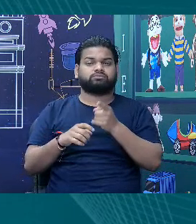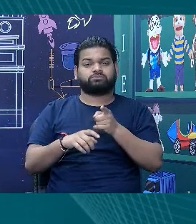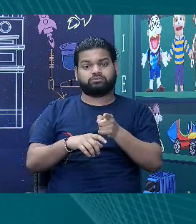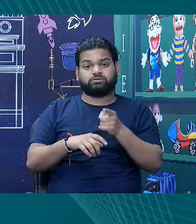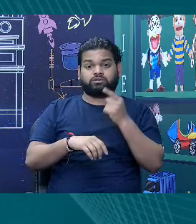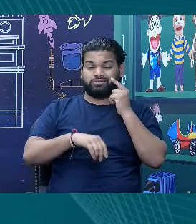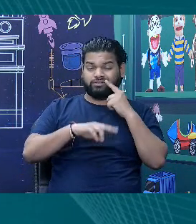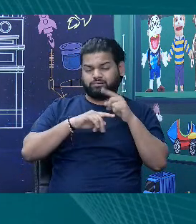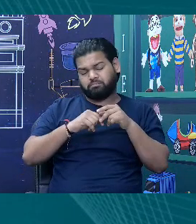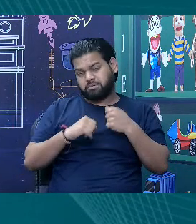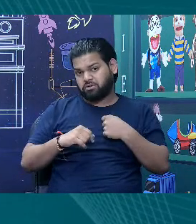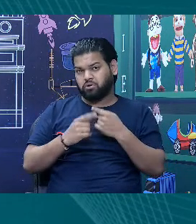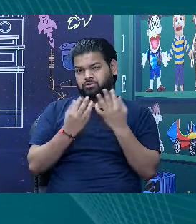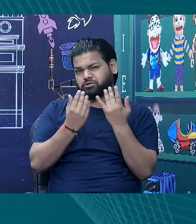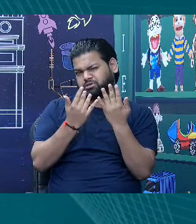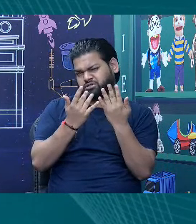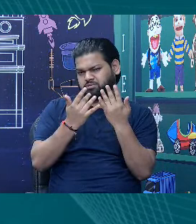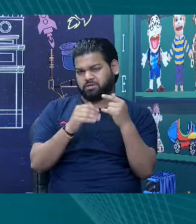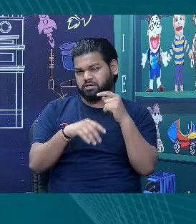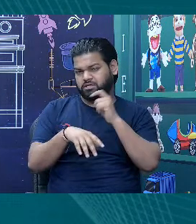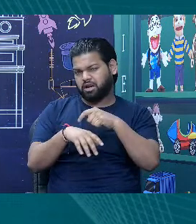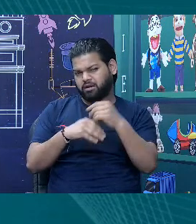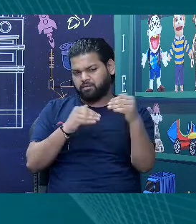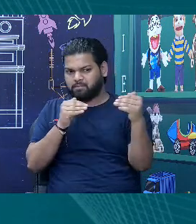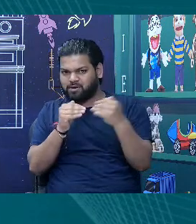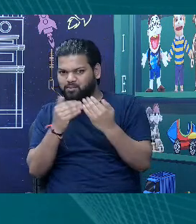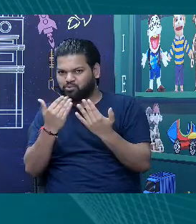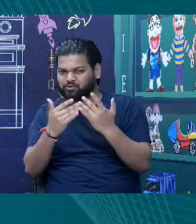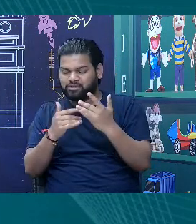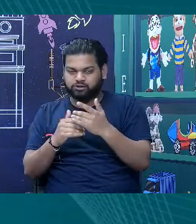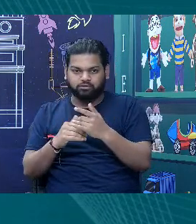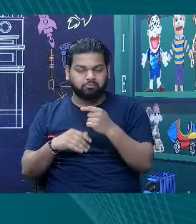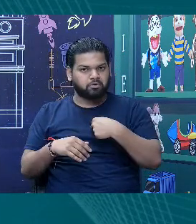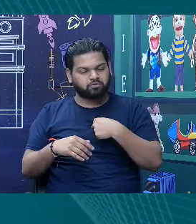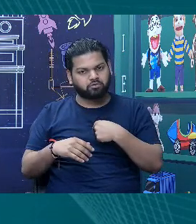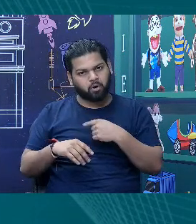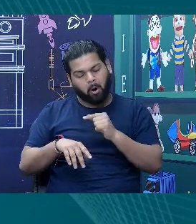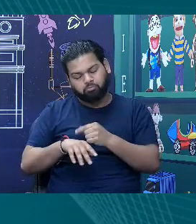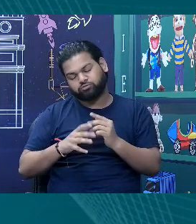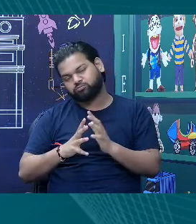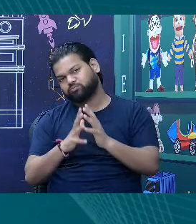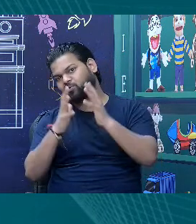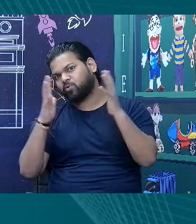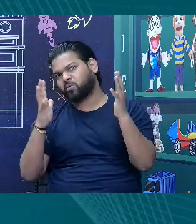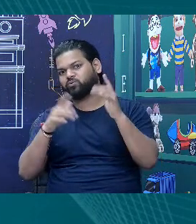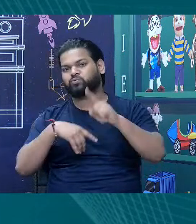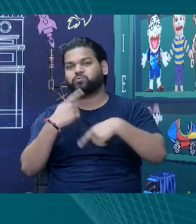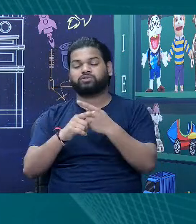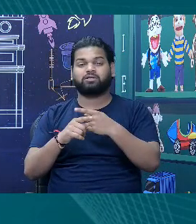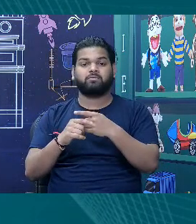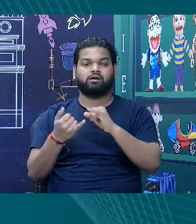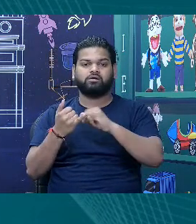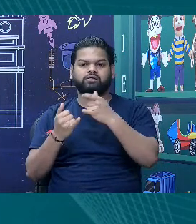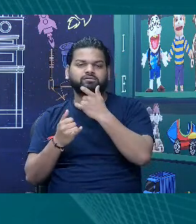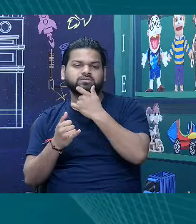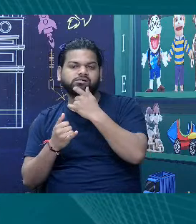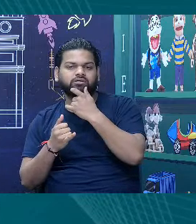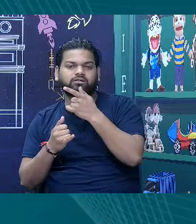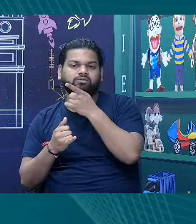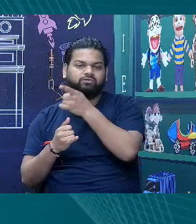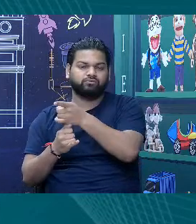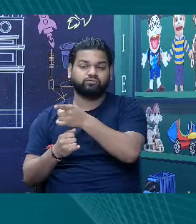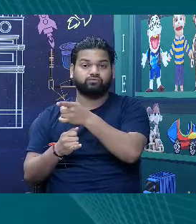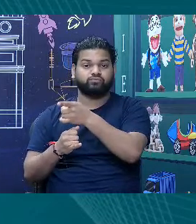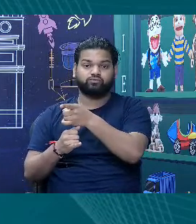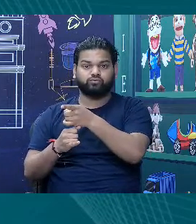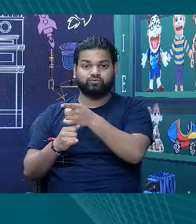10 मिनट भी मुझे उनके साथ मिल जाए तो बहुत बड़ी बात होगी. लेकिन डॉक्टर हॉकिंग के जो असिस्टेंट थे, उन्होंने बहुत ग्रेसफुली उनको हाफ एन आवर